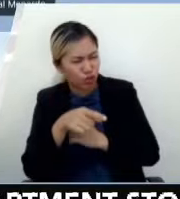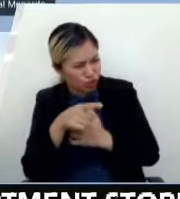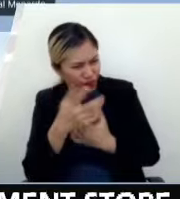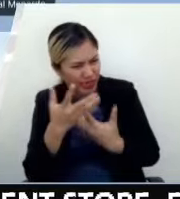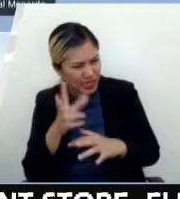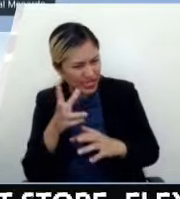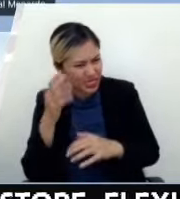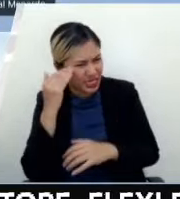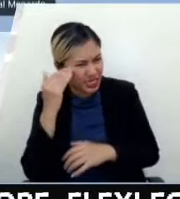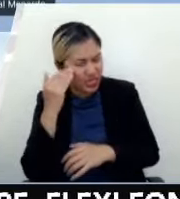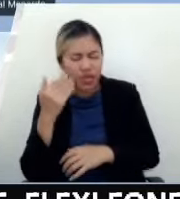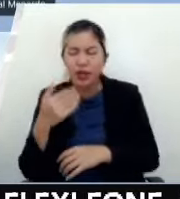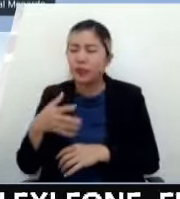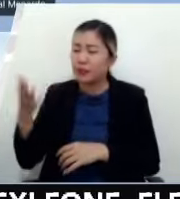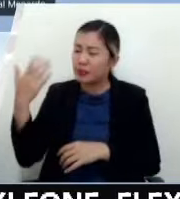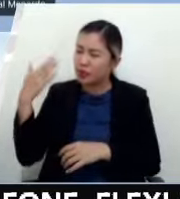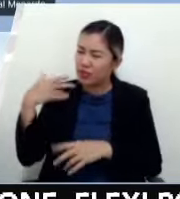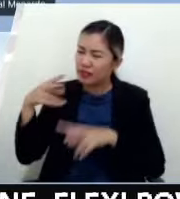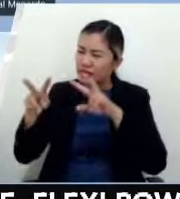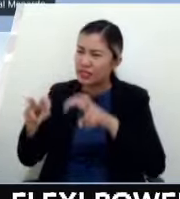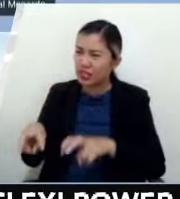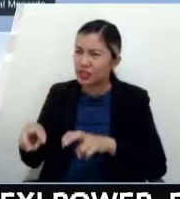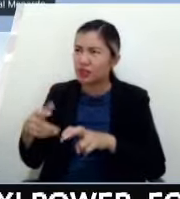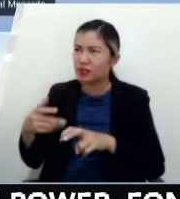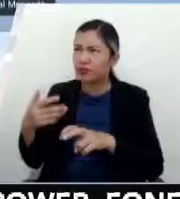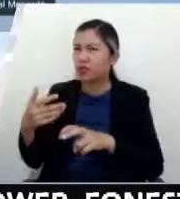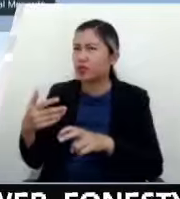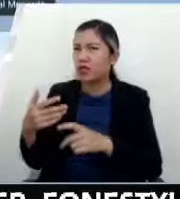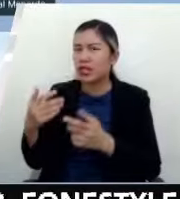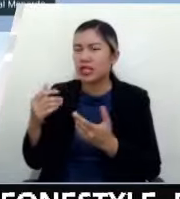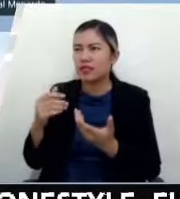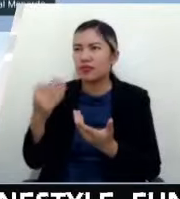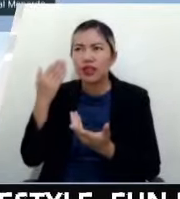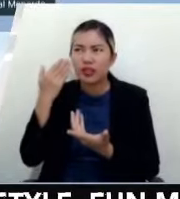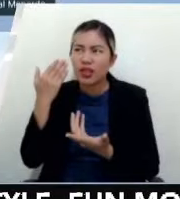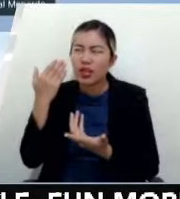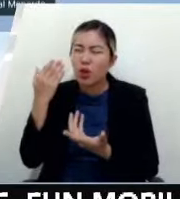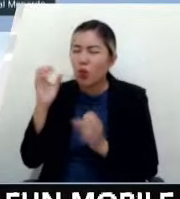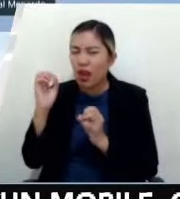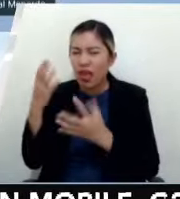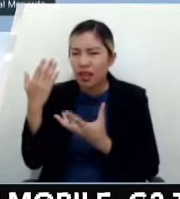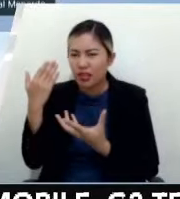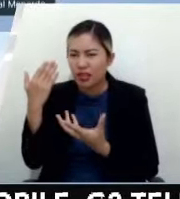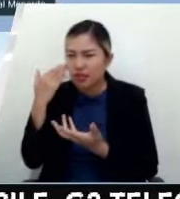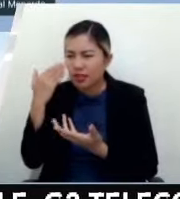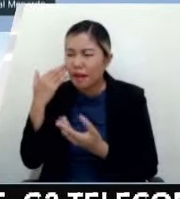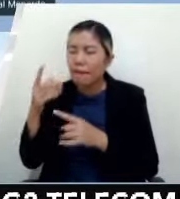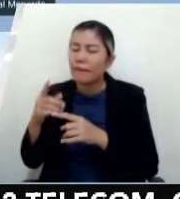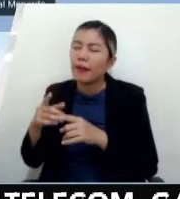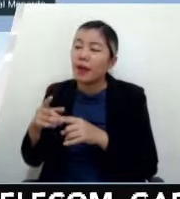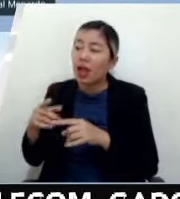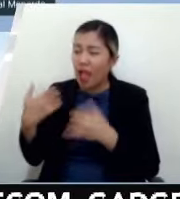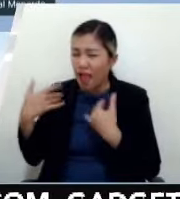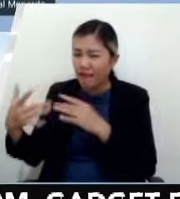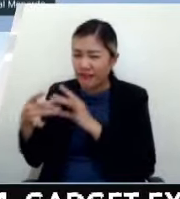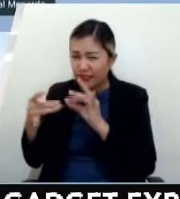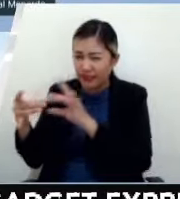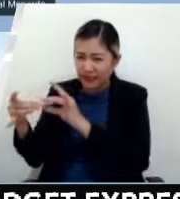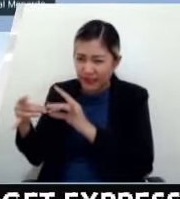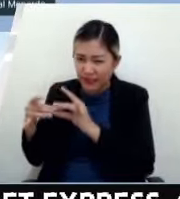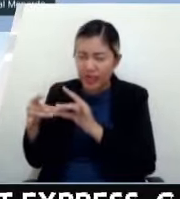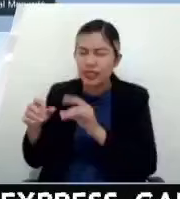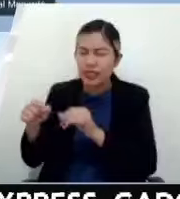no may mga sabi-sabi lang about it pero walang actual na ah Testigo Who Came